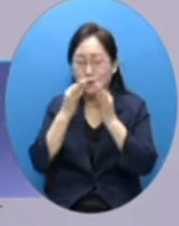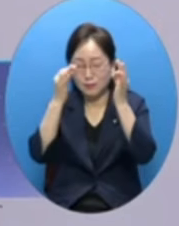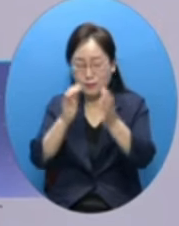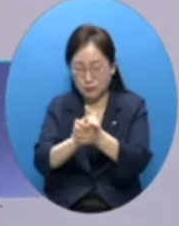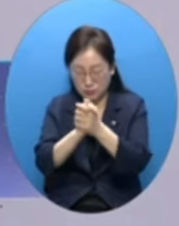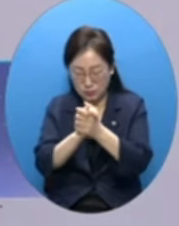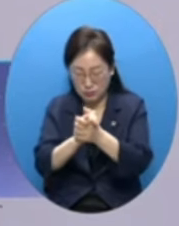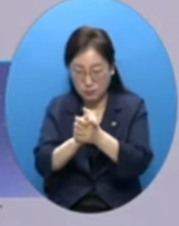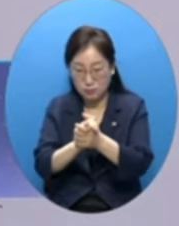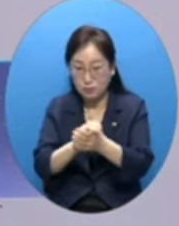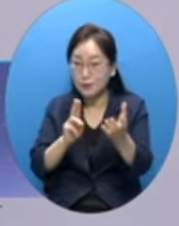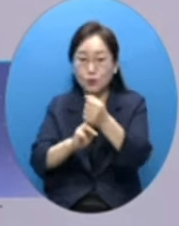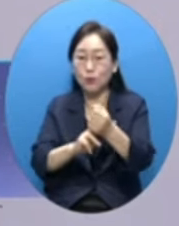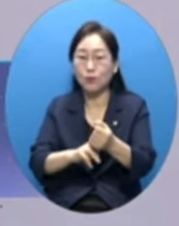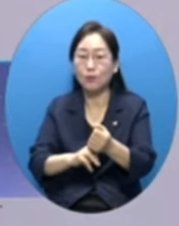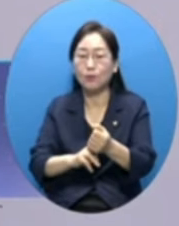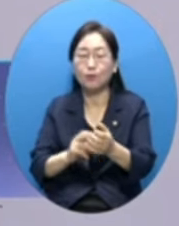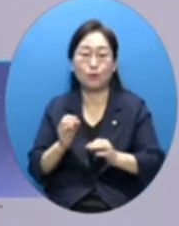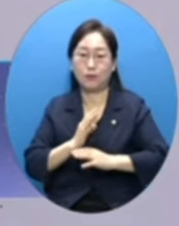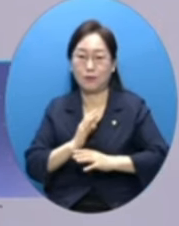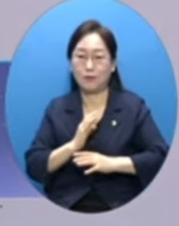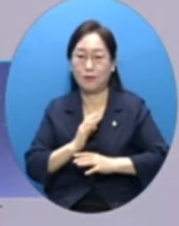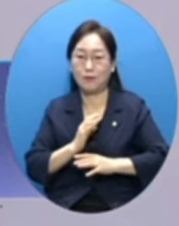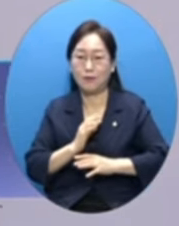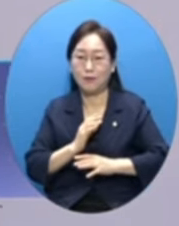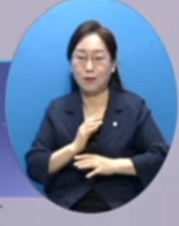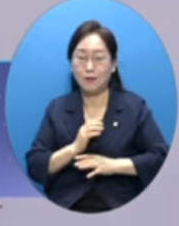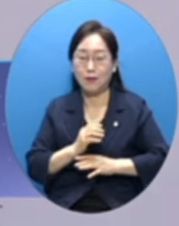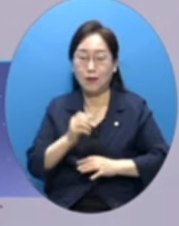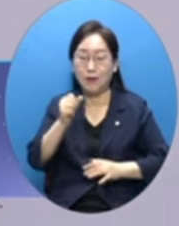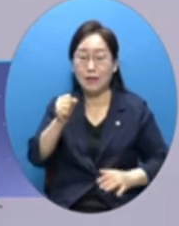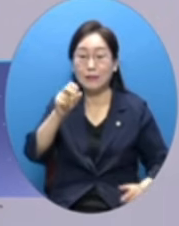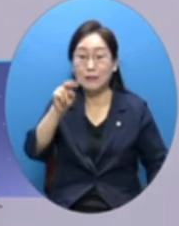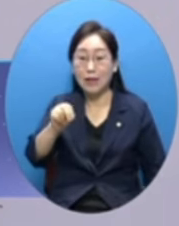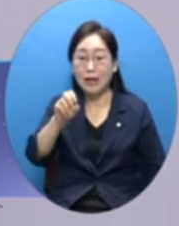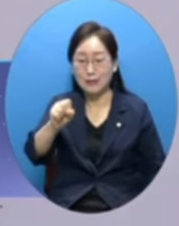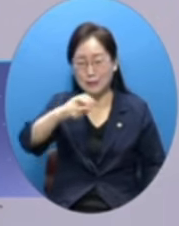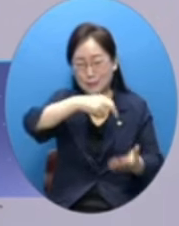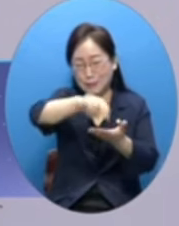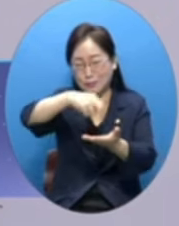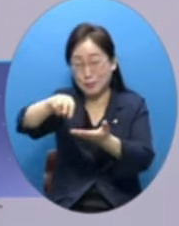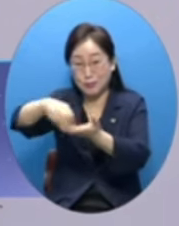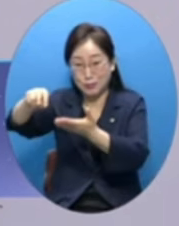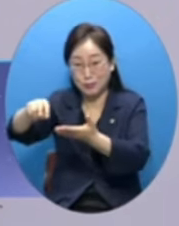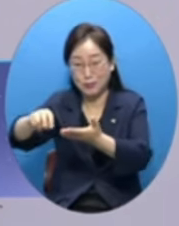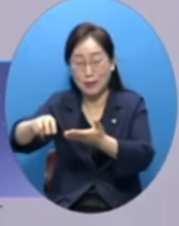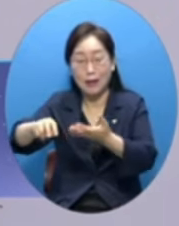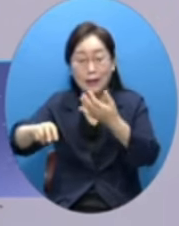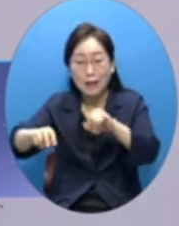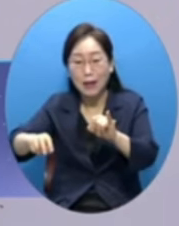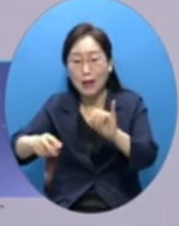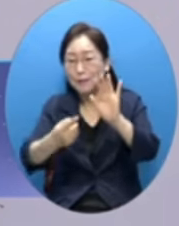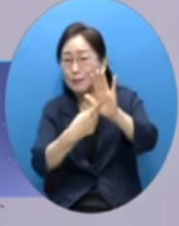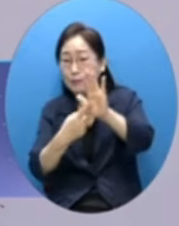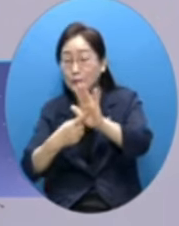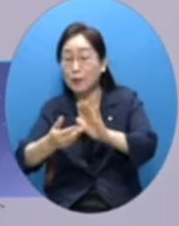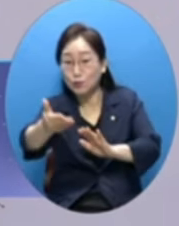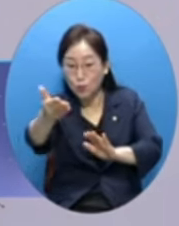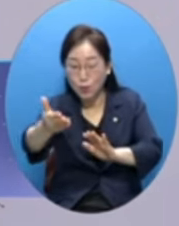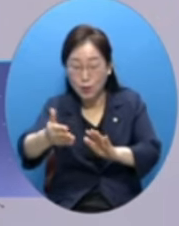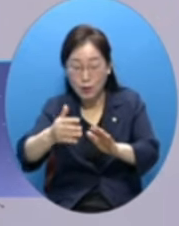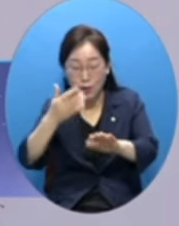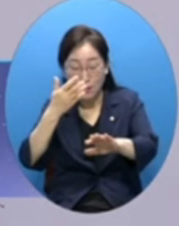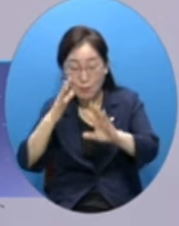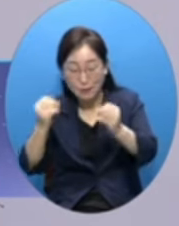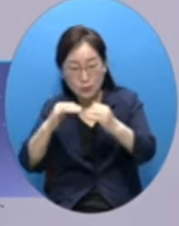난 다음에 놀 기적이 일어났습니다 SNS 통해서 목사님과 온의 상태를 알 수많은